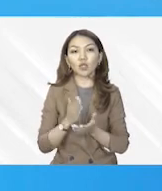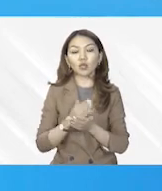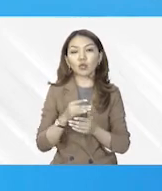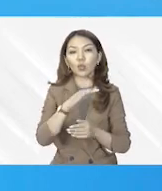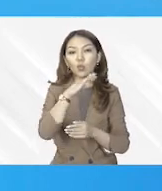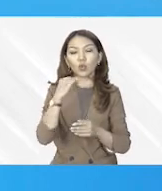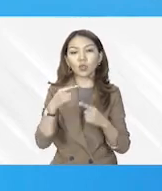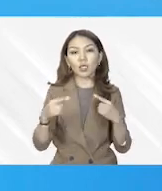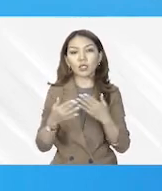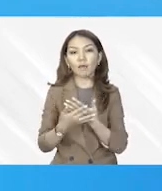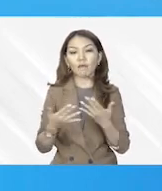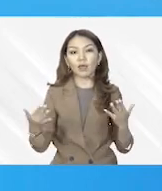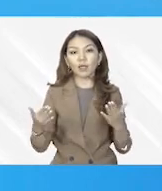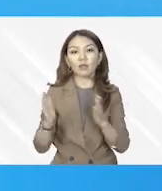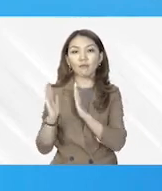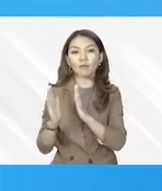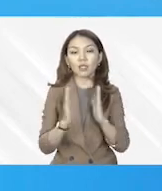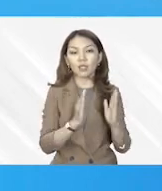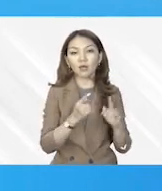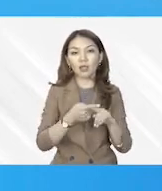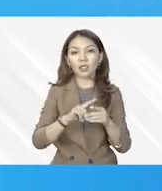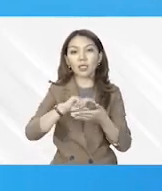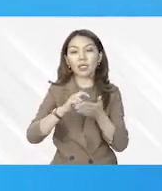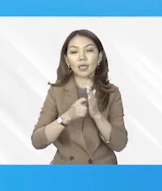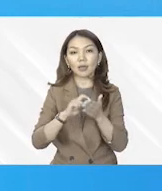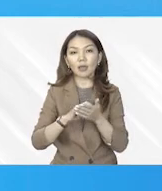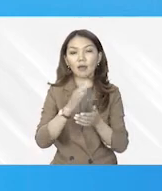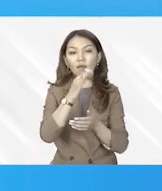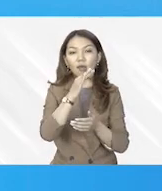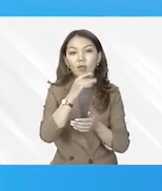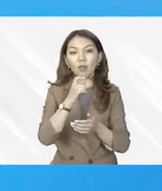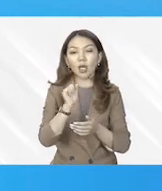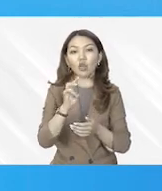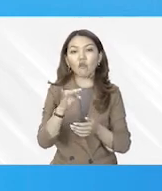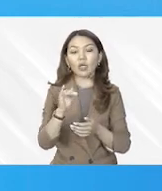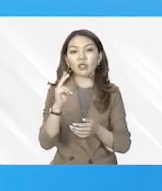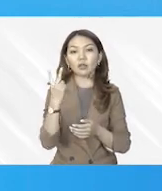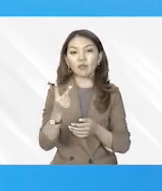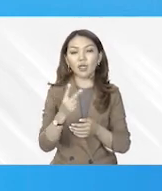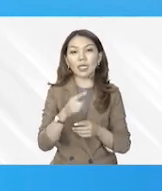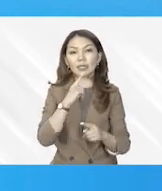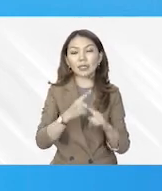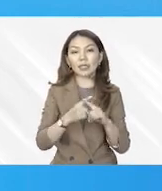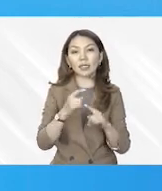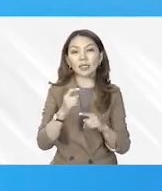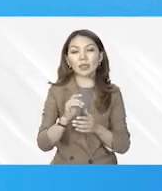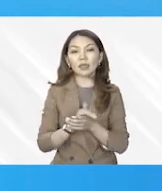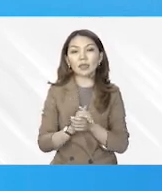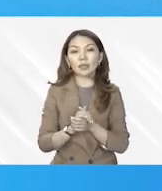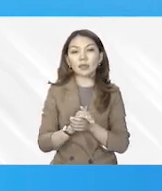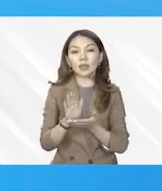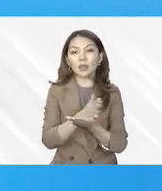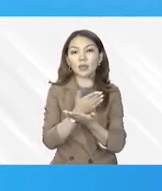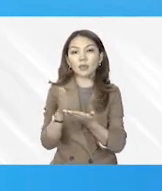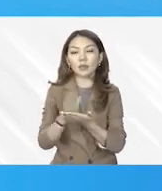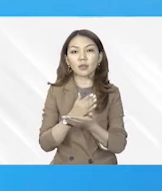множество вариантов их выстраивания. В ходе анафазы 2 сестринские хроматиды растаскиваются в разные стороны